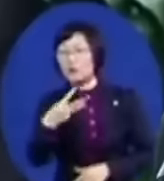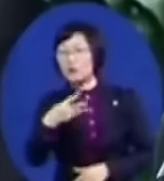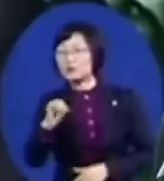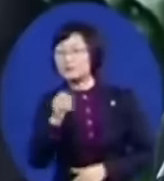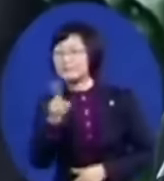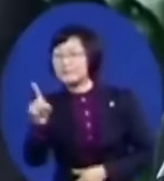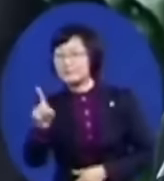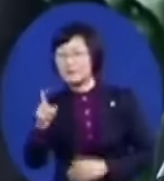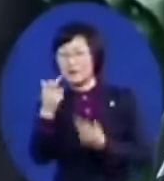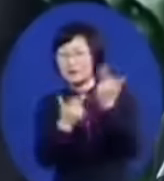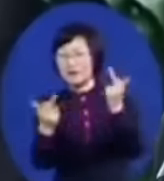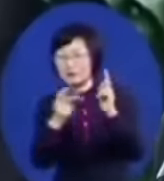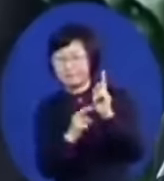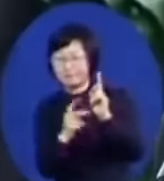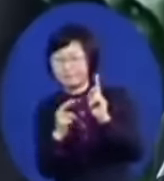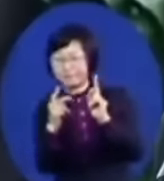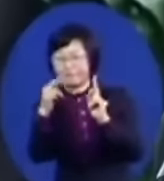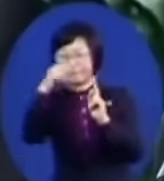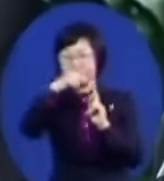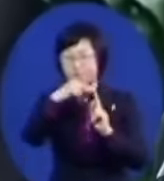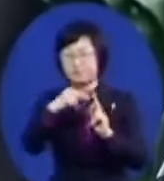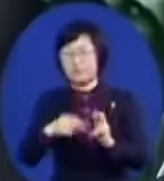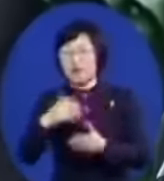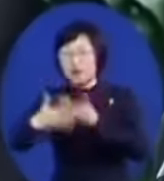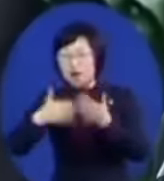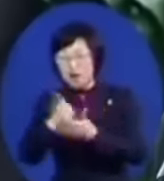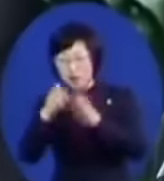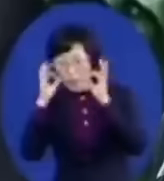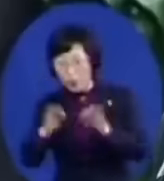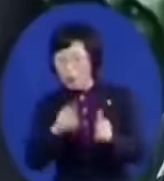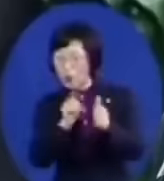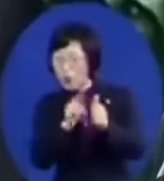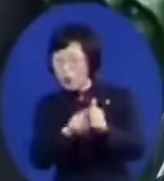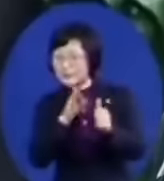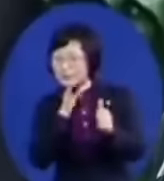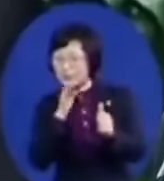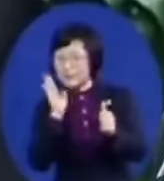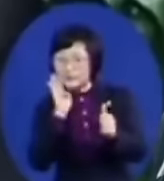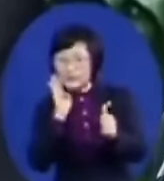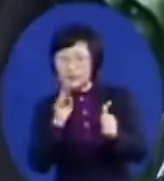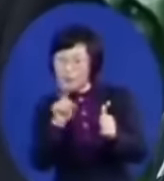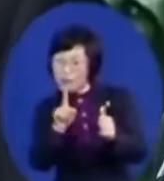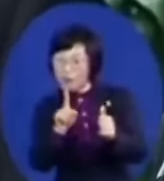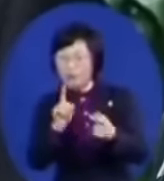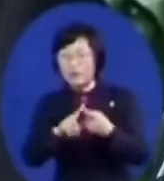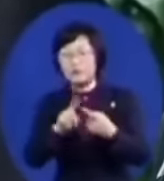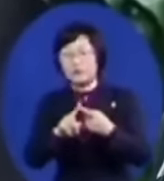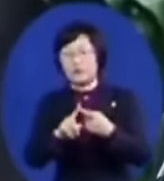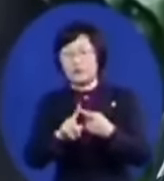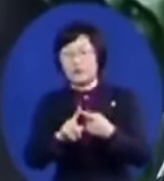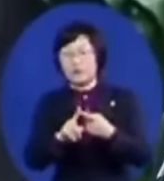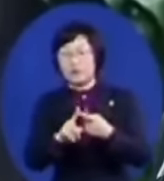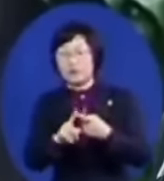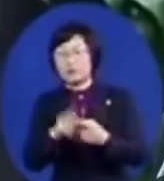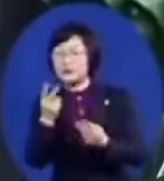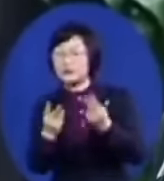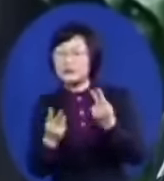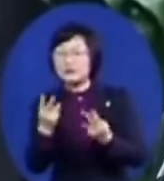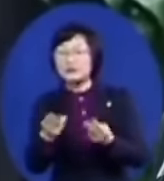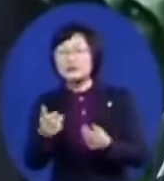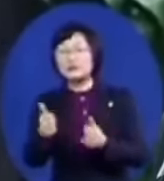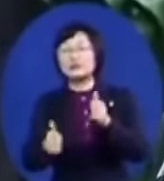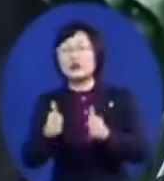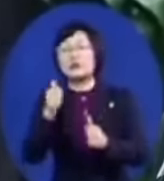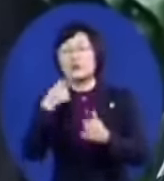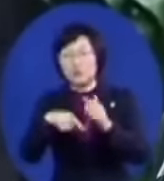것입니다. 하나님은 네가 참 나를 사랑하는 사람인 줄 안다고 말하셨습니다. 그렇다고 해서 아브라함이 성자는